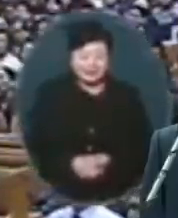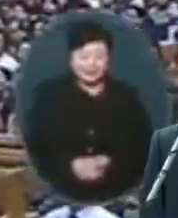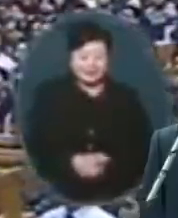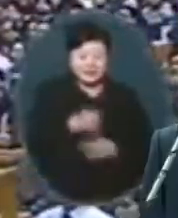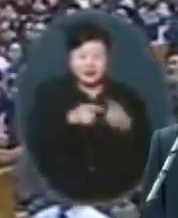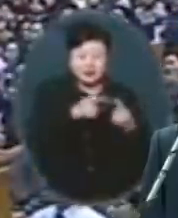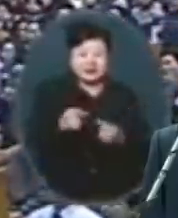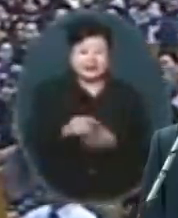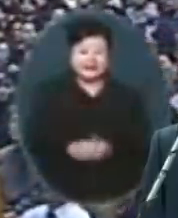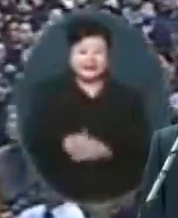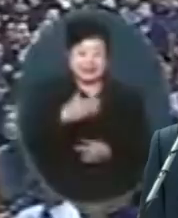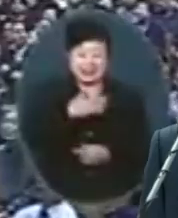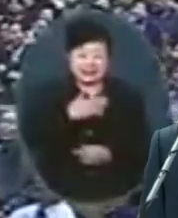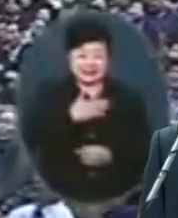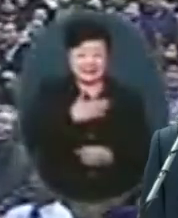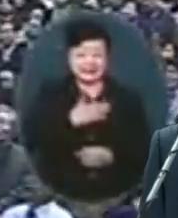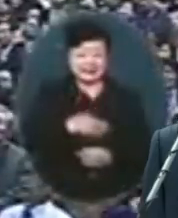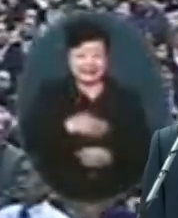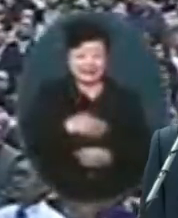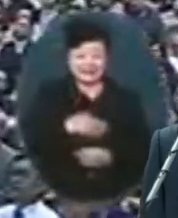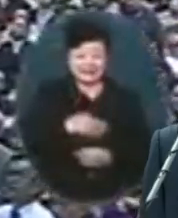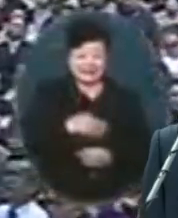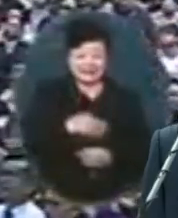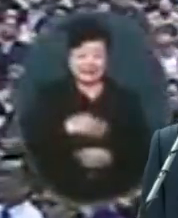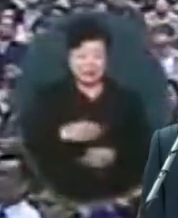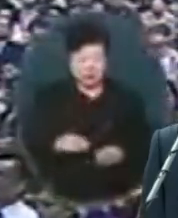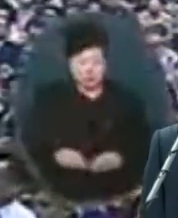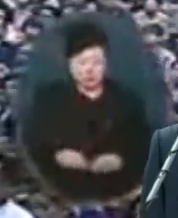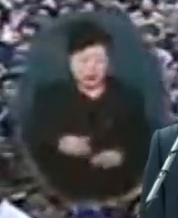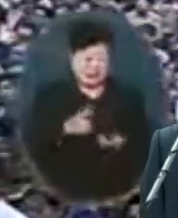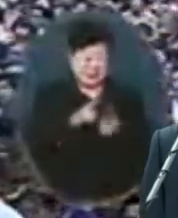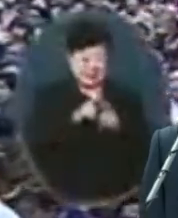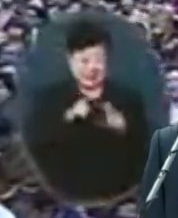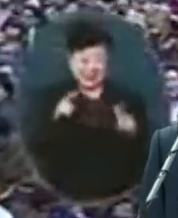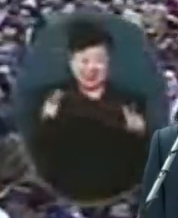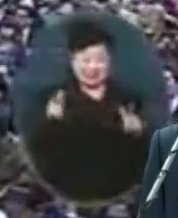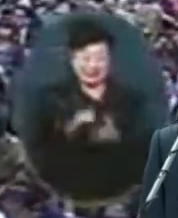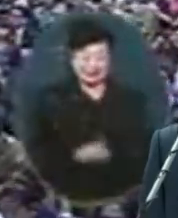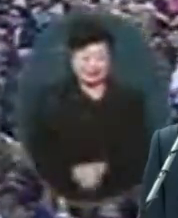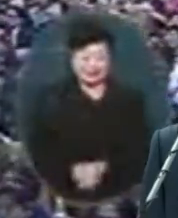한번 따라 말씀해 주십시오. 나는 굶주리지 않는다.